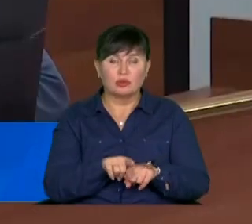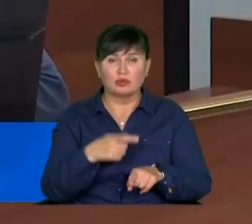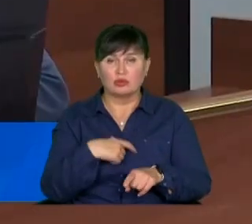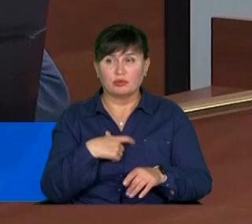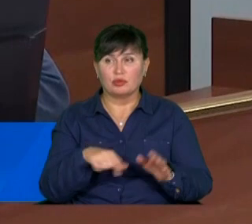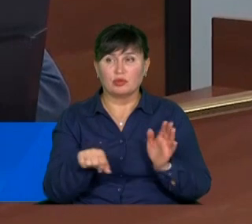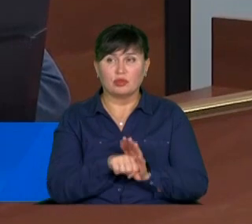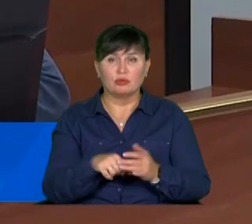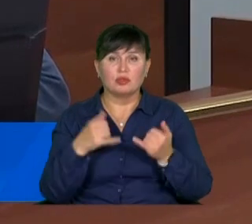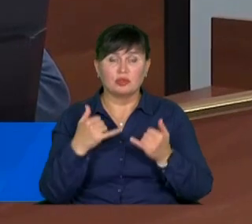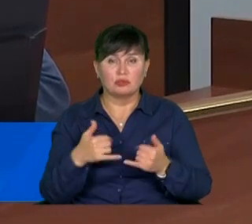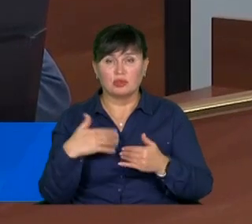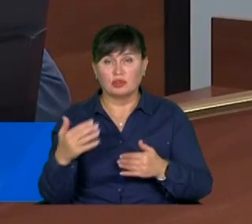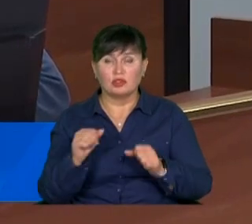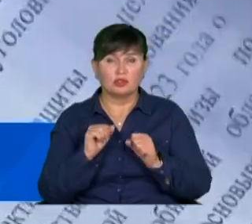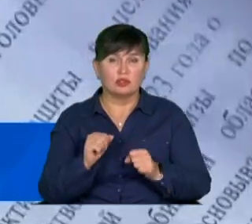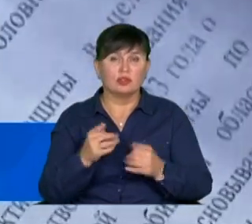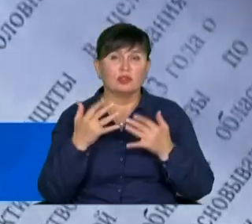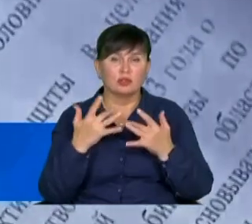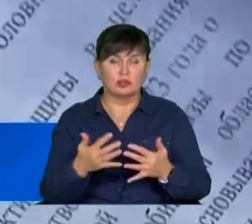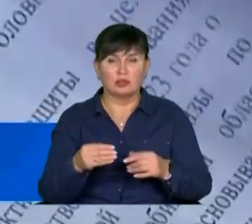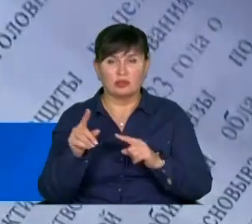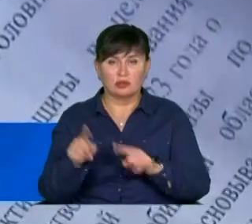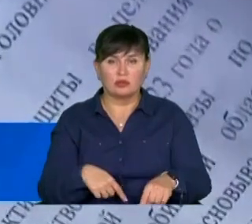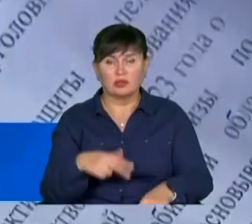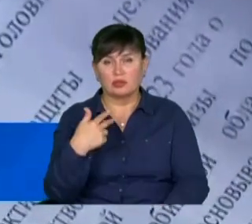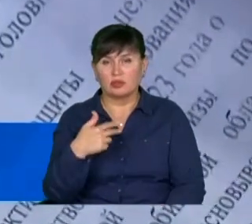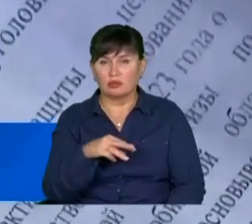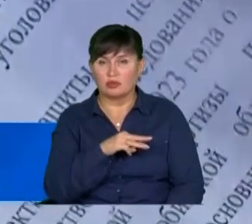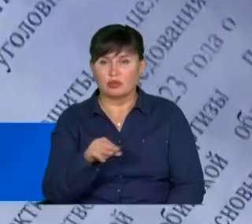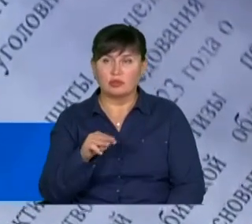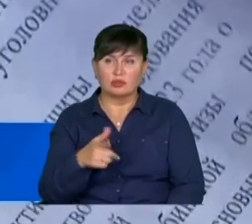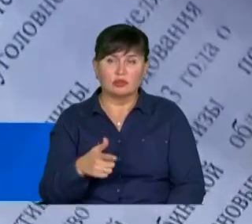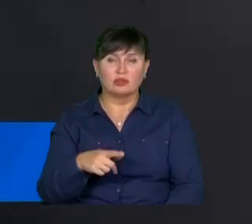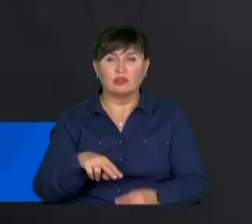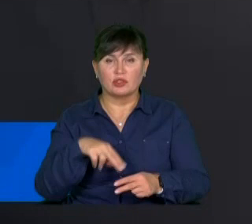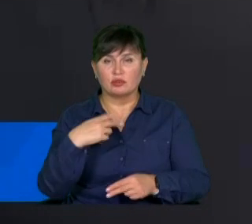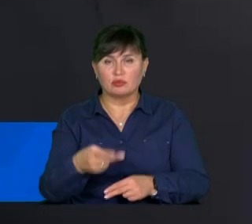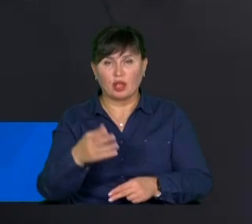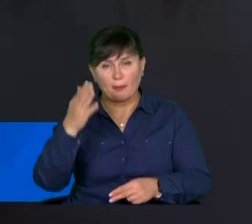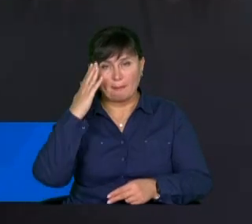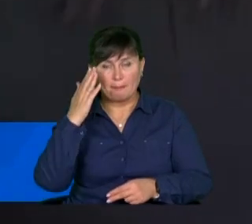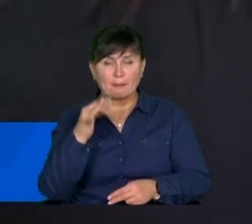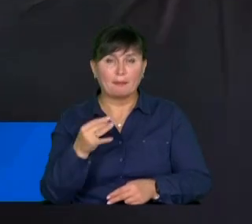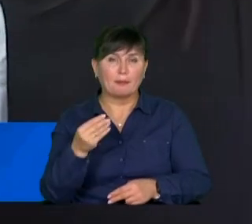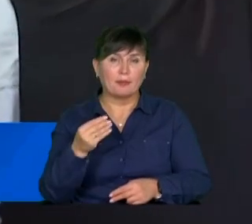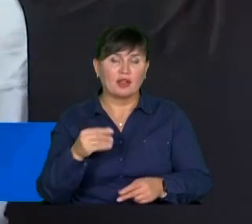жизнью. Теперь сторона защиты требует взыскать с ответчика 30 миллионов тенге в качестве возмещения морального и материального вреда.